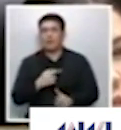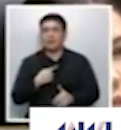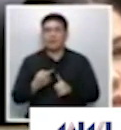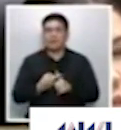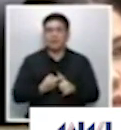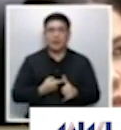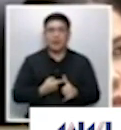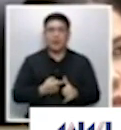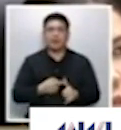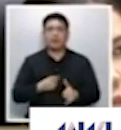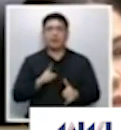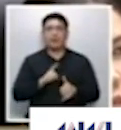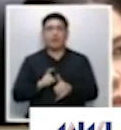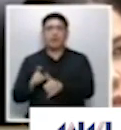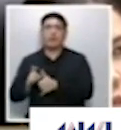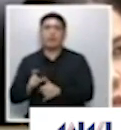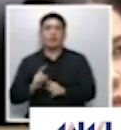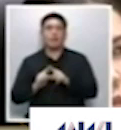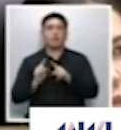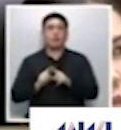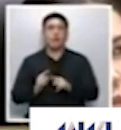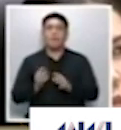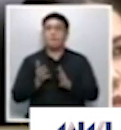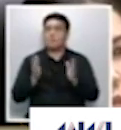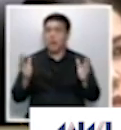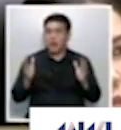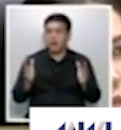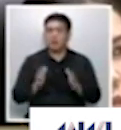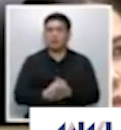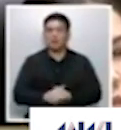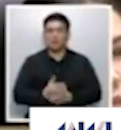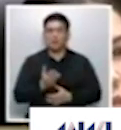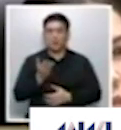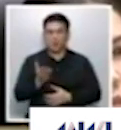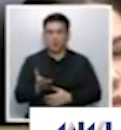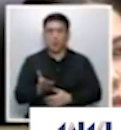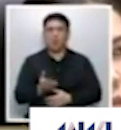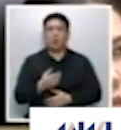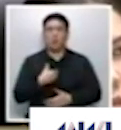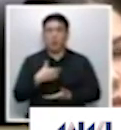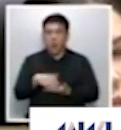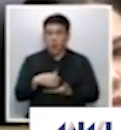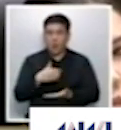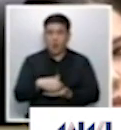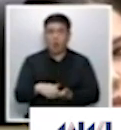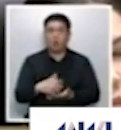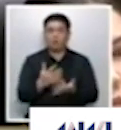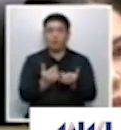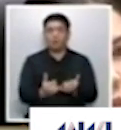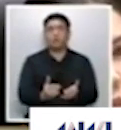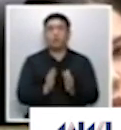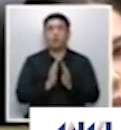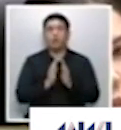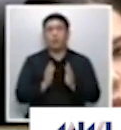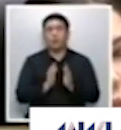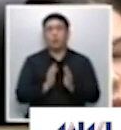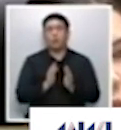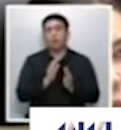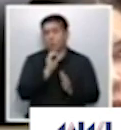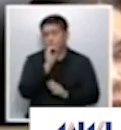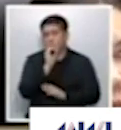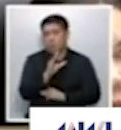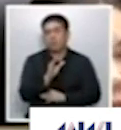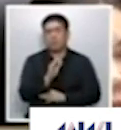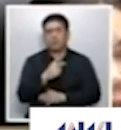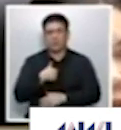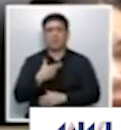ปากต่างๆเหล่านี้นะครับผมกราบเรียนว่าในสิ่งที่ได้นำกราบเรียนมานี้ก็ขอกราบเรียนว่าผ